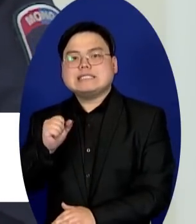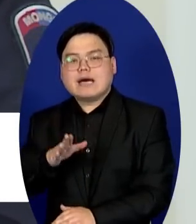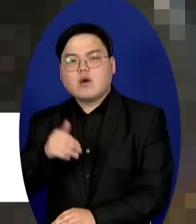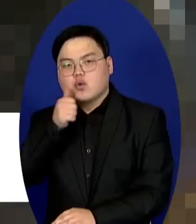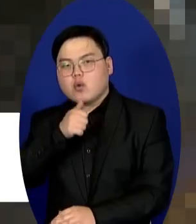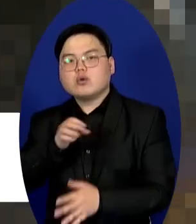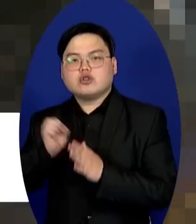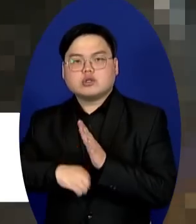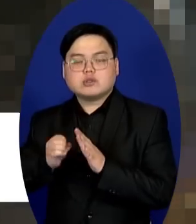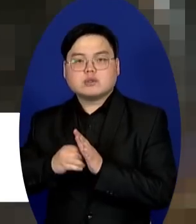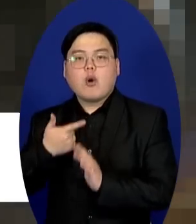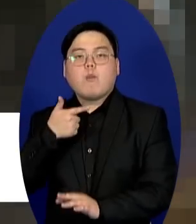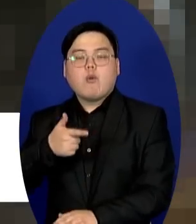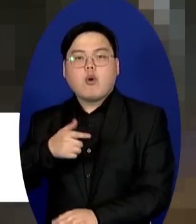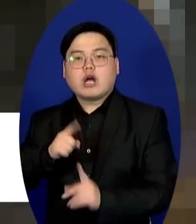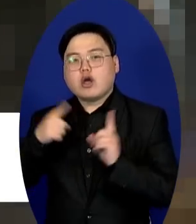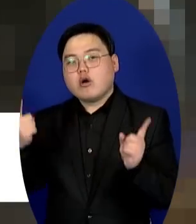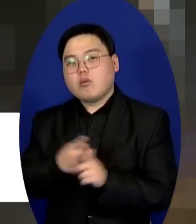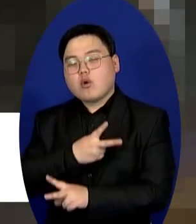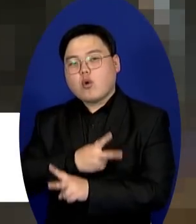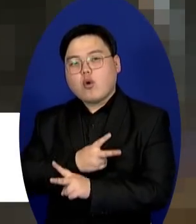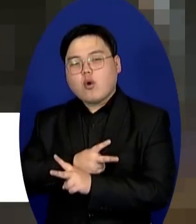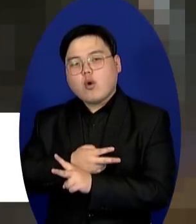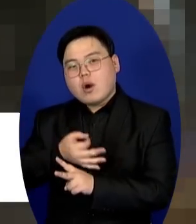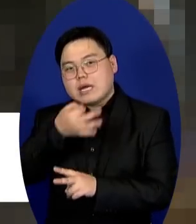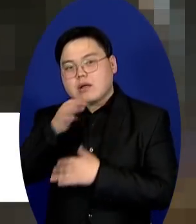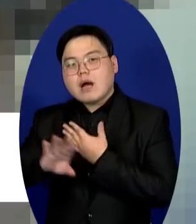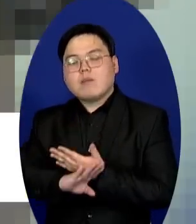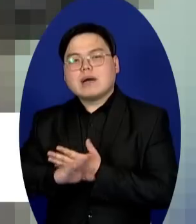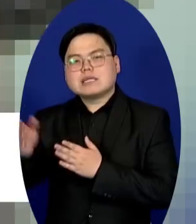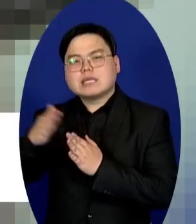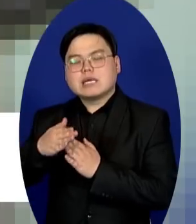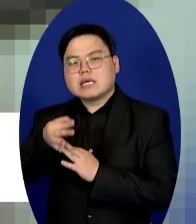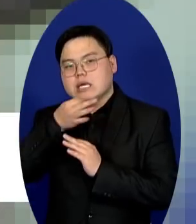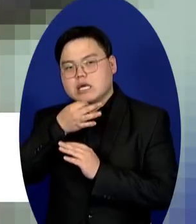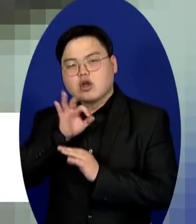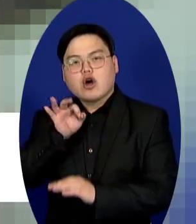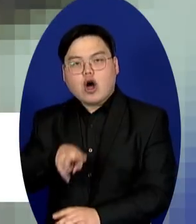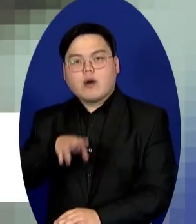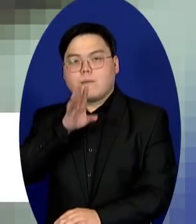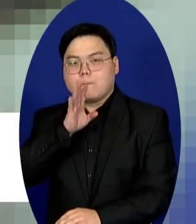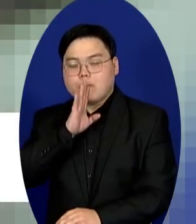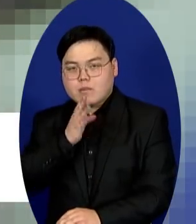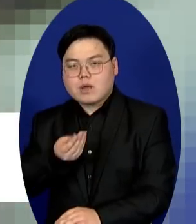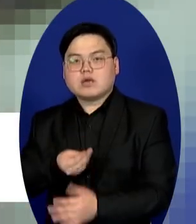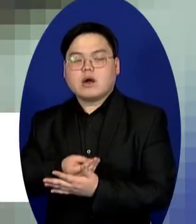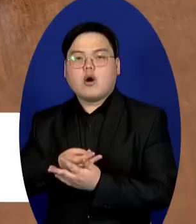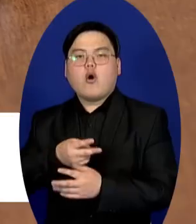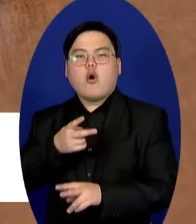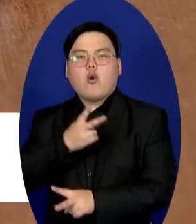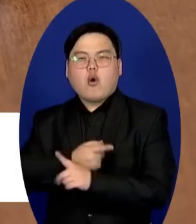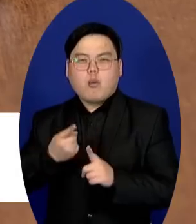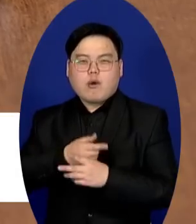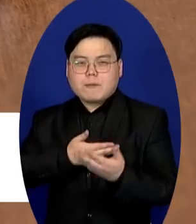бас хэлмээр байна. Галт зэвсгээр гэмтэрэг үлдэхээс урьдчилан сэргийлэх, таслан зогсоох, эрт илрүүлэх, мөн галт зэвсэг сумны хууль бус 8-ыг